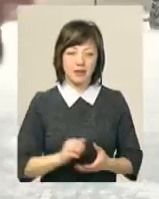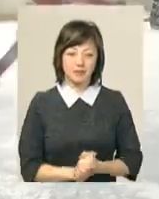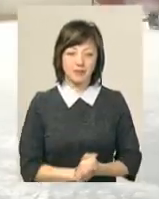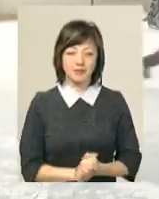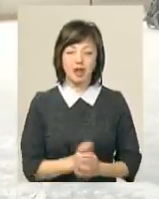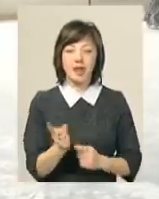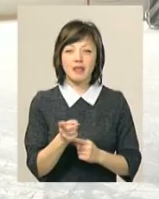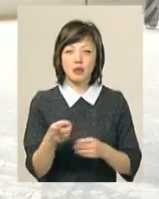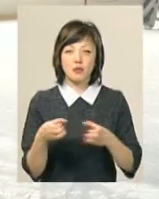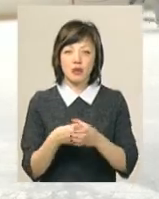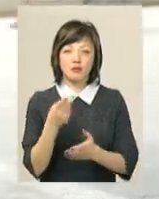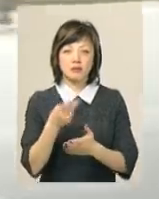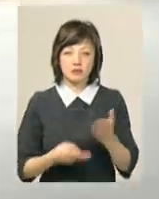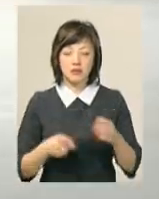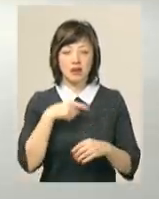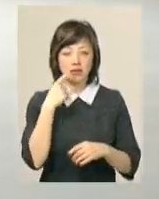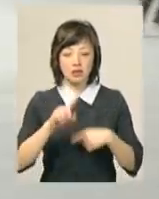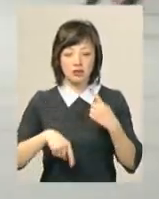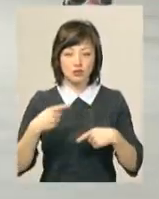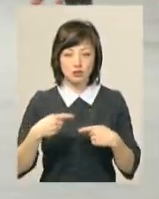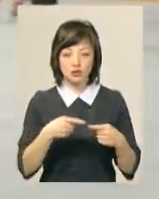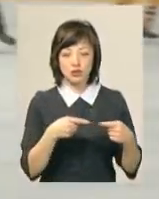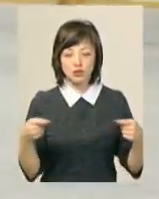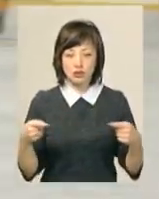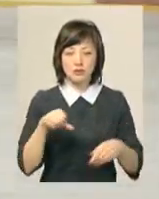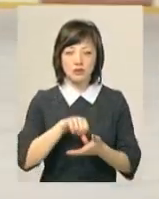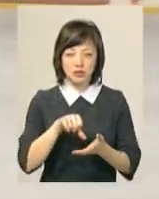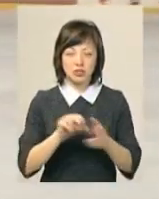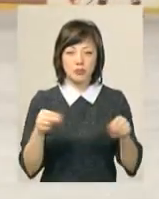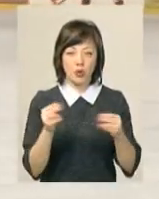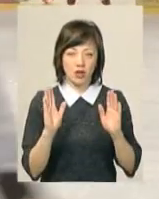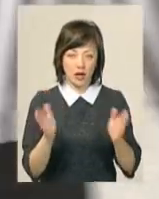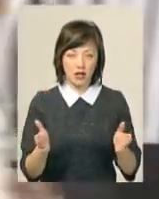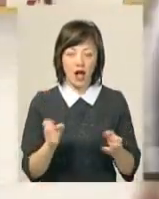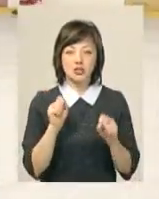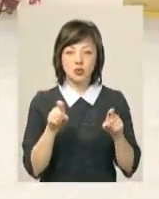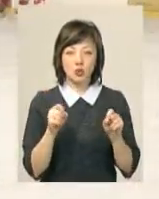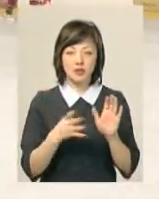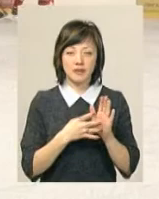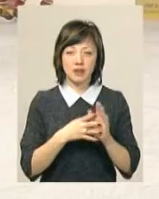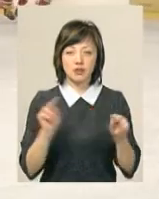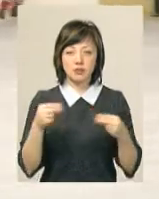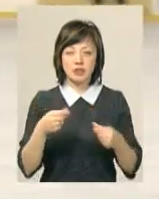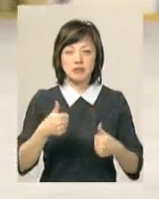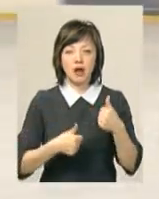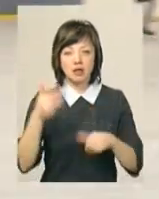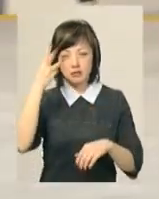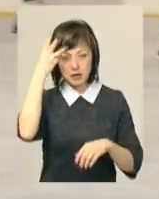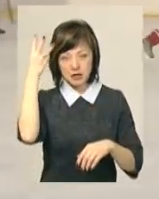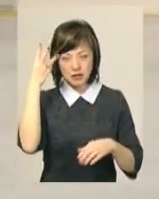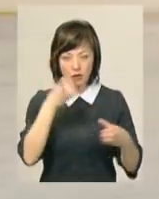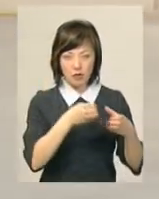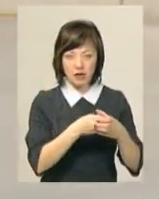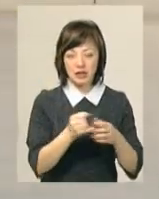Тернополяни, хоч і зазнали поразки, запевняють, наступного сезону братимуть участь у чемпіонаті. А за золото 9-го чемпіонату змагалися «Хмельницький